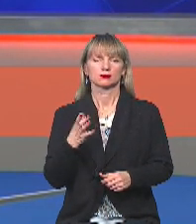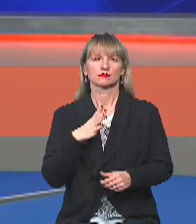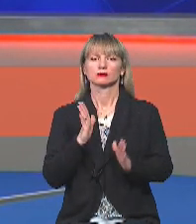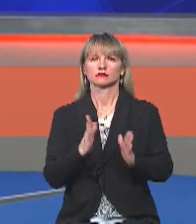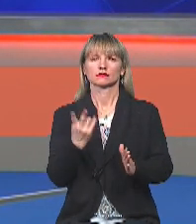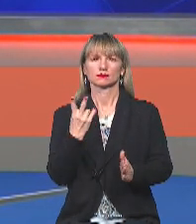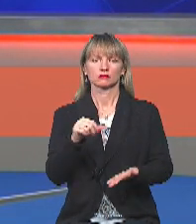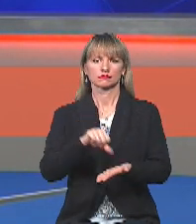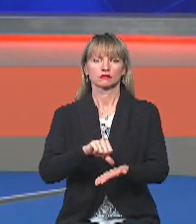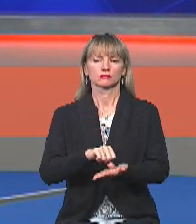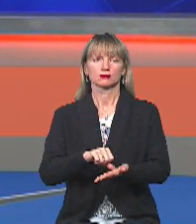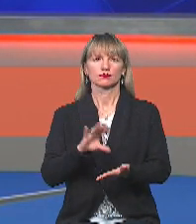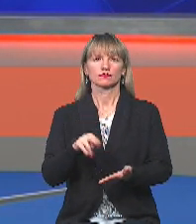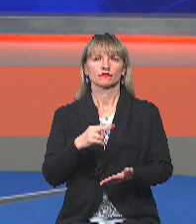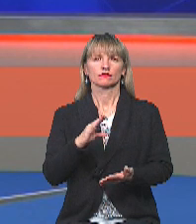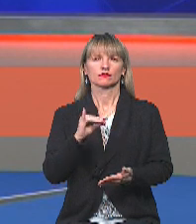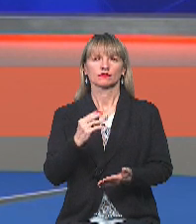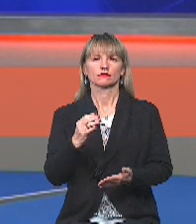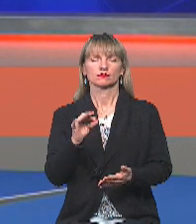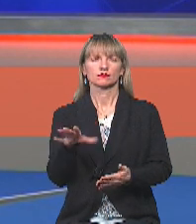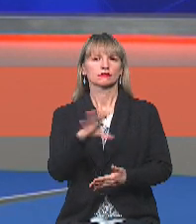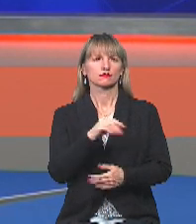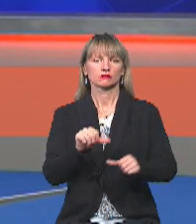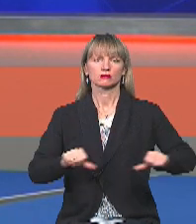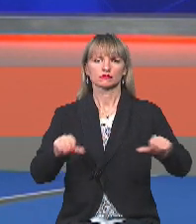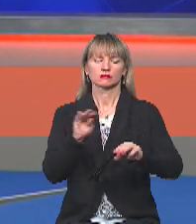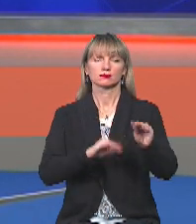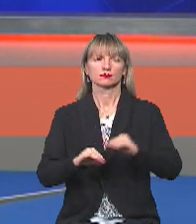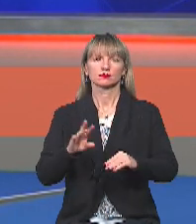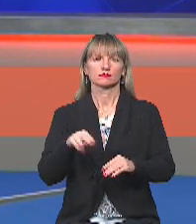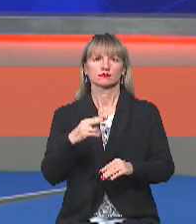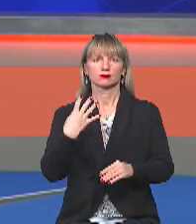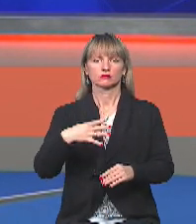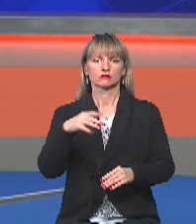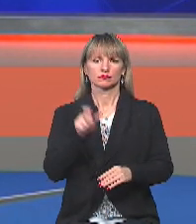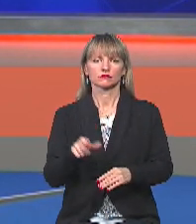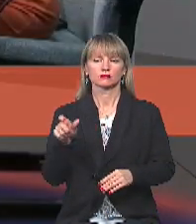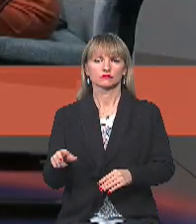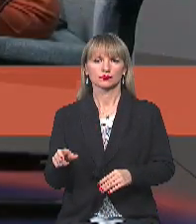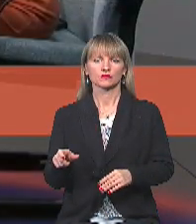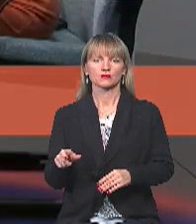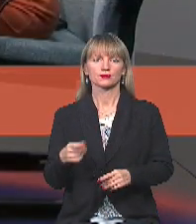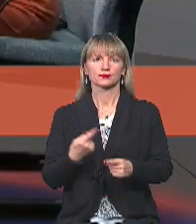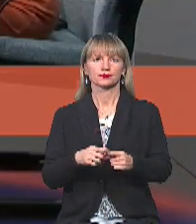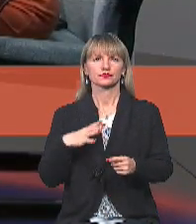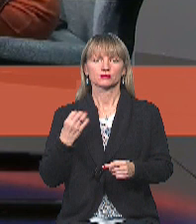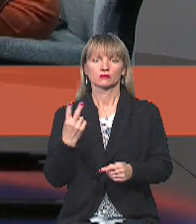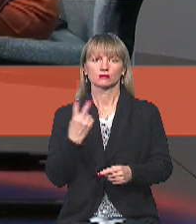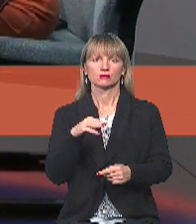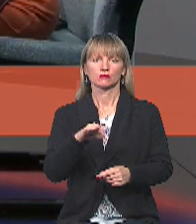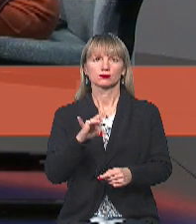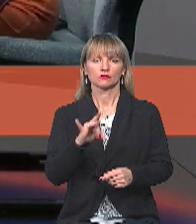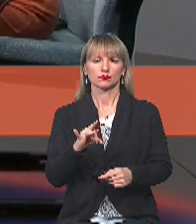два представника від Віктора Ющенка, а взагалом комісія складалася з 40 осіб. То це був ще другий тур, так